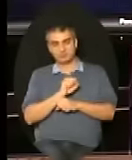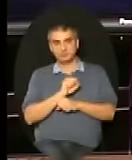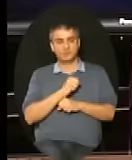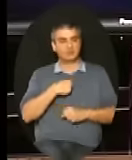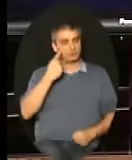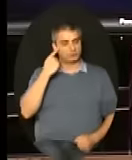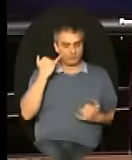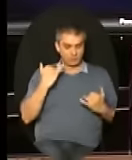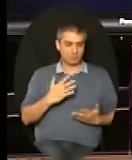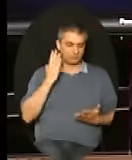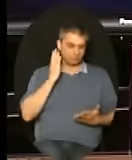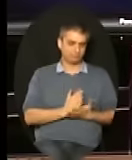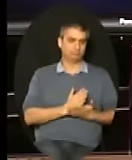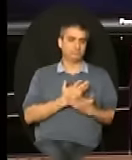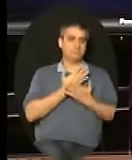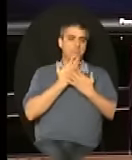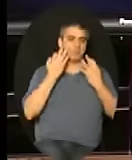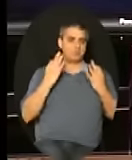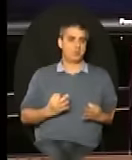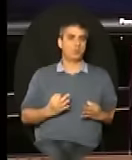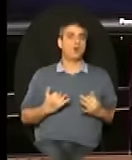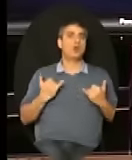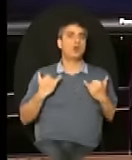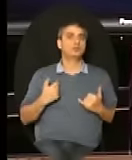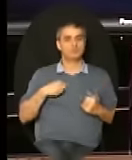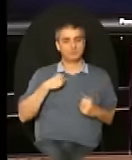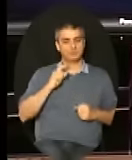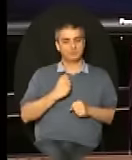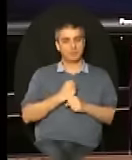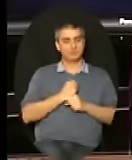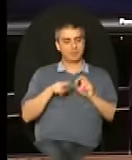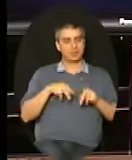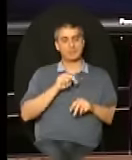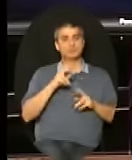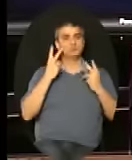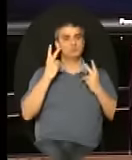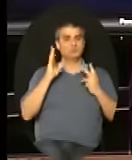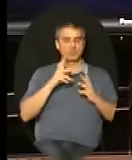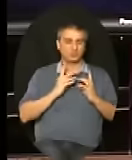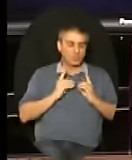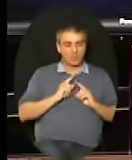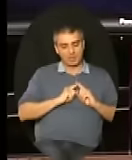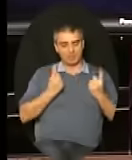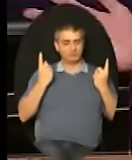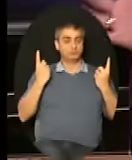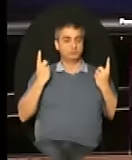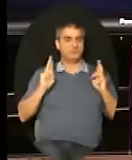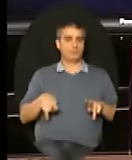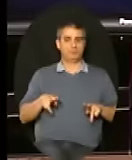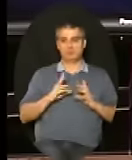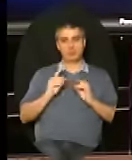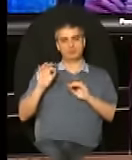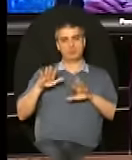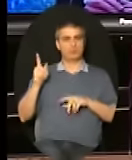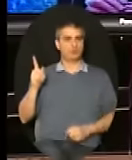אני חושבת שהיום זה חתוך, זה מאוד ברור, ועכשיו אנחנו צריכים לעסוק בדבר העיקרי. יש לנו דרך אחרת, שונה לגמרי מדרכה